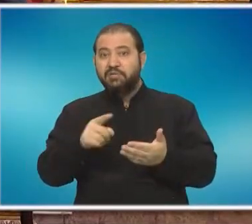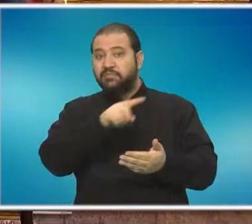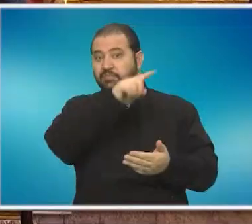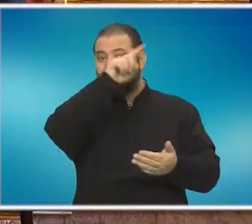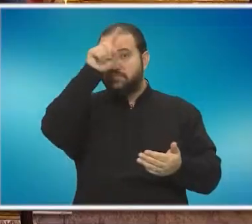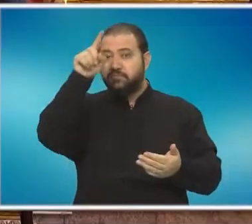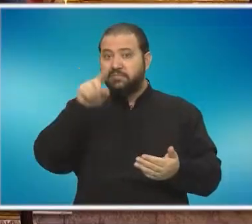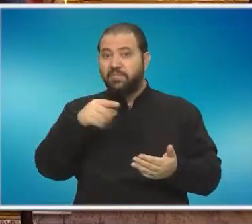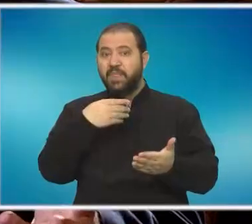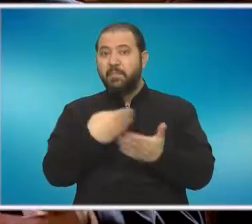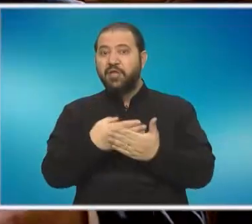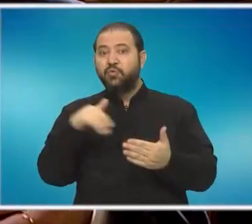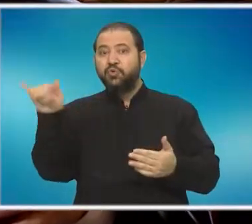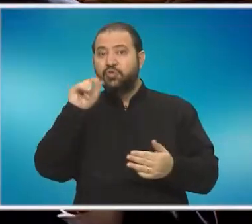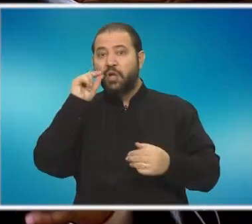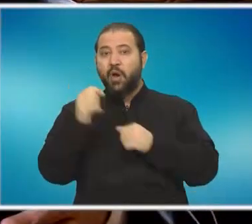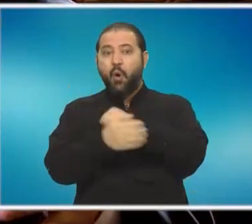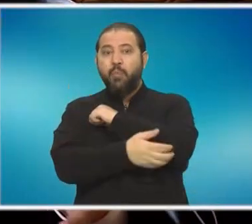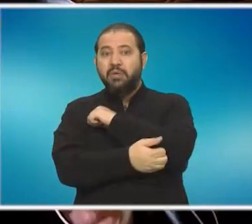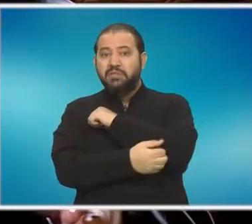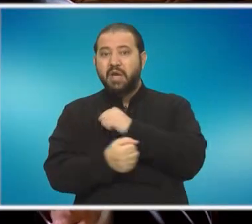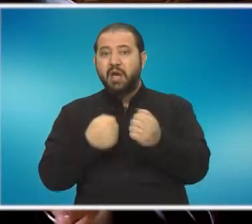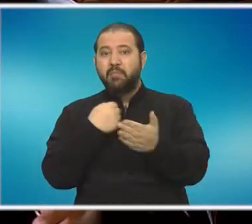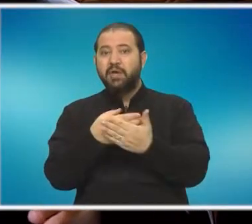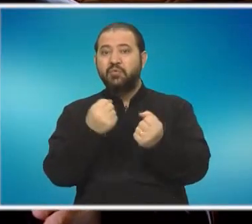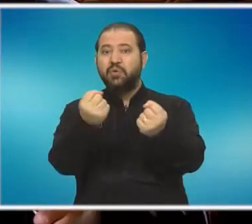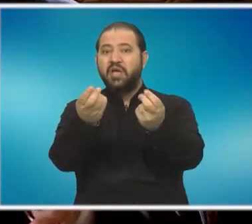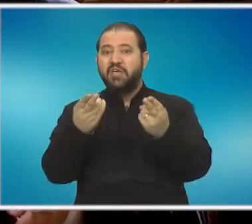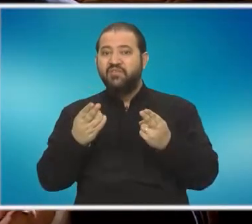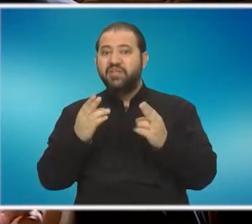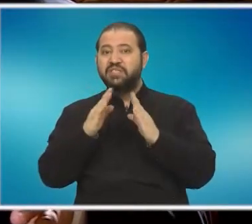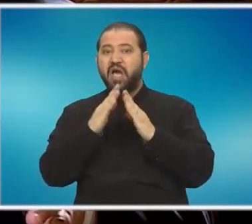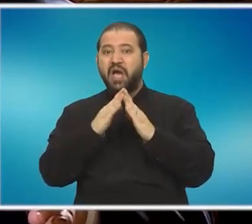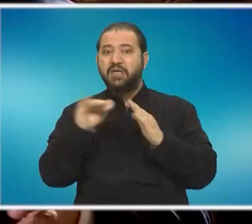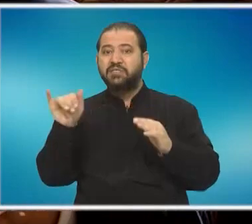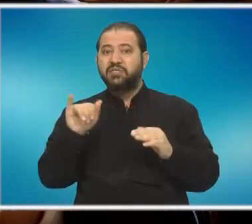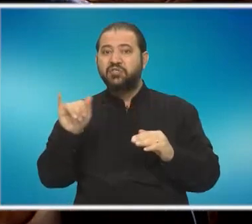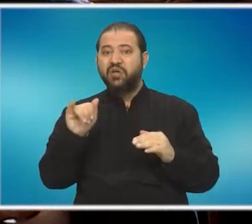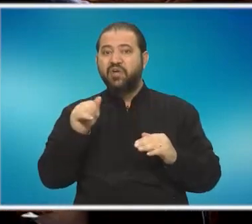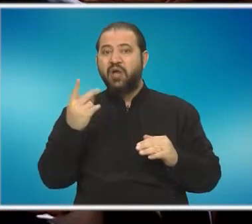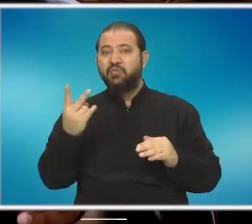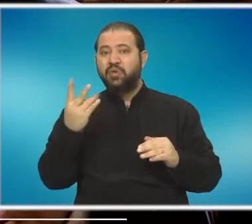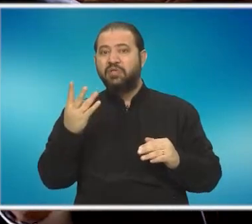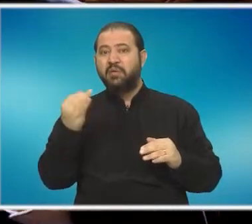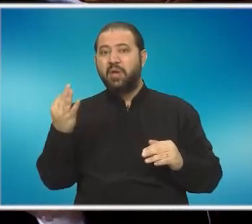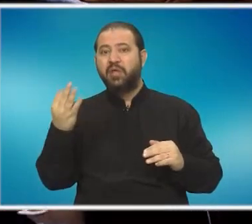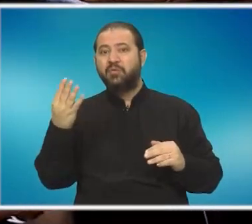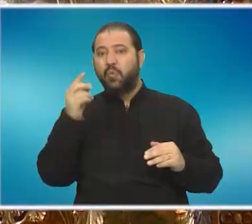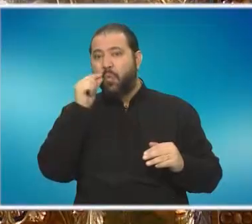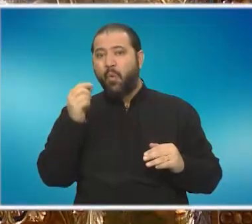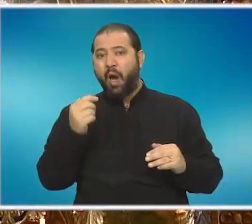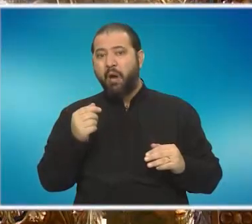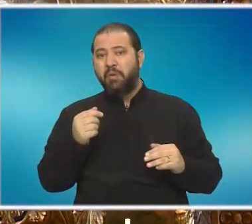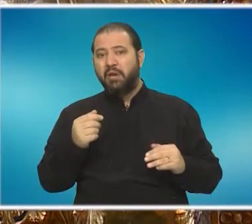nu are. Că inviți la masă la tine două, trei persoane care sunt rudele tale